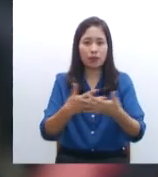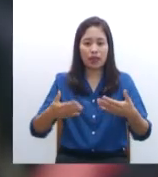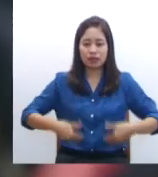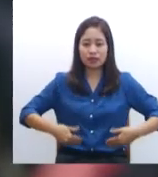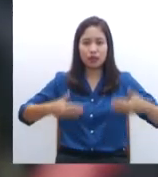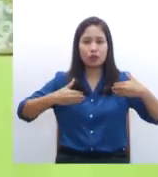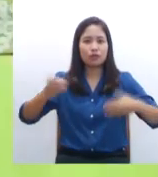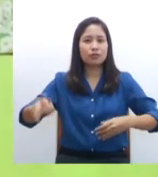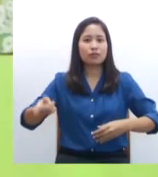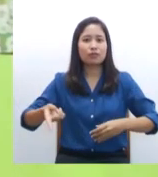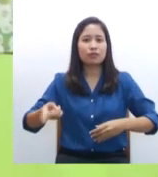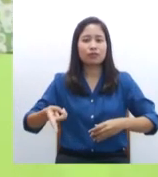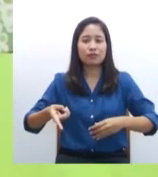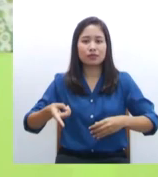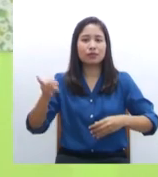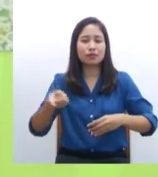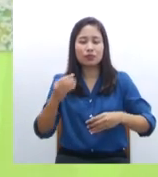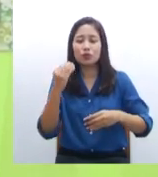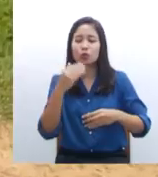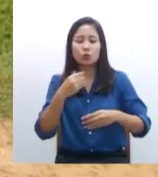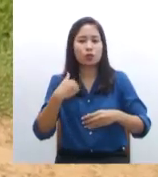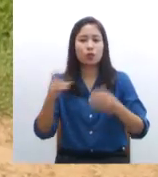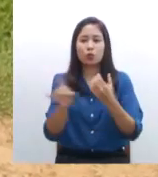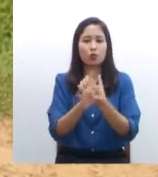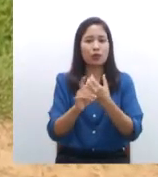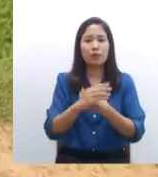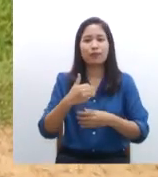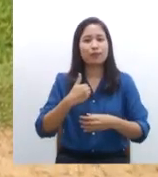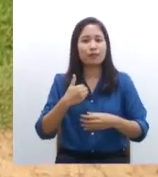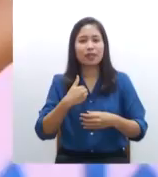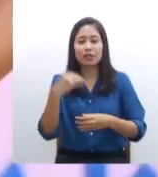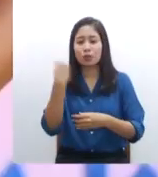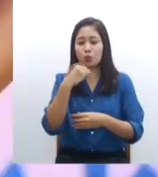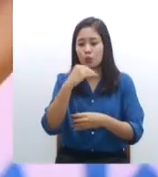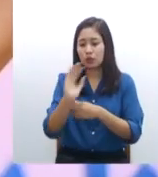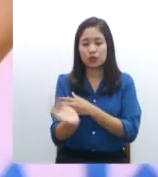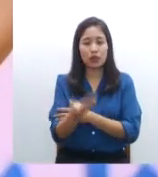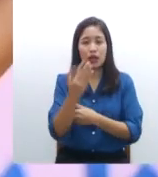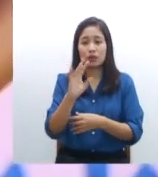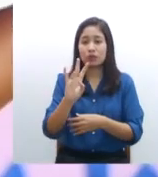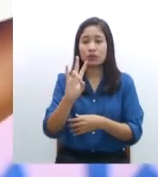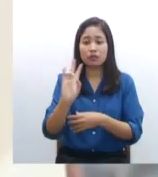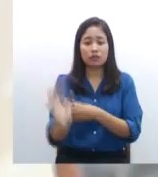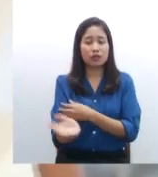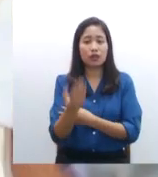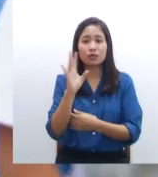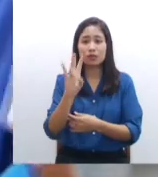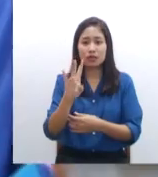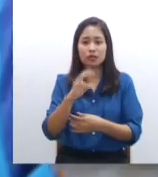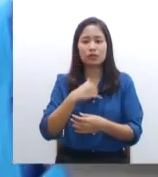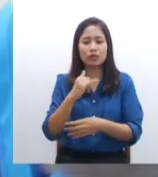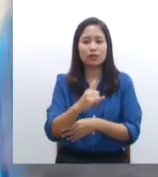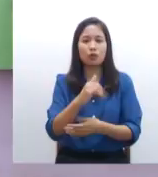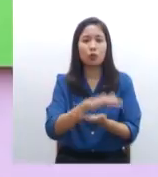การใช้ชีวิตประจำวันอย่างมีคุณภาพค่ะในตอนเช้า 7:00 น.นักเรียนมาถึงโรงเรียนจะมีคุณ